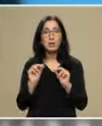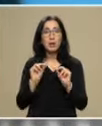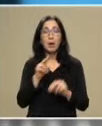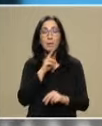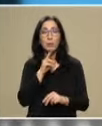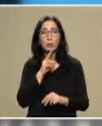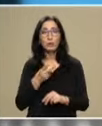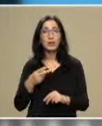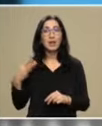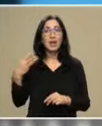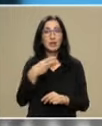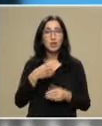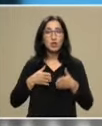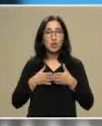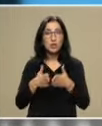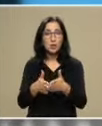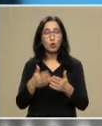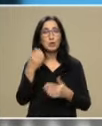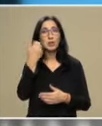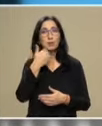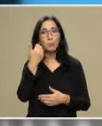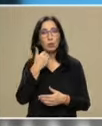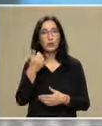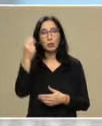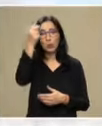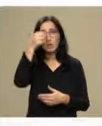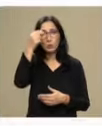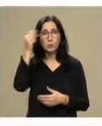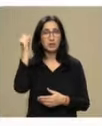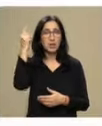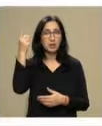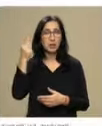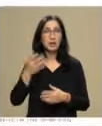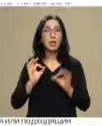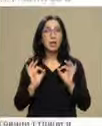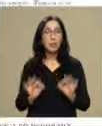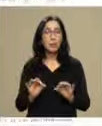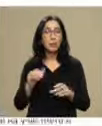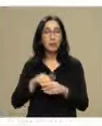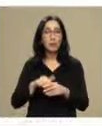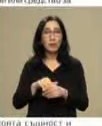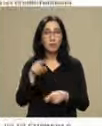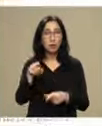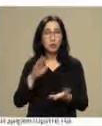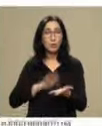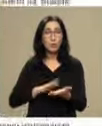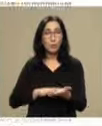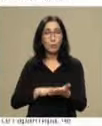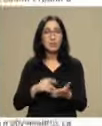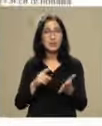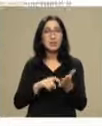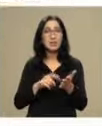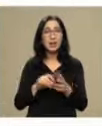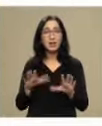преподавателите, етични насоки за използване на изкуствения интелект. Именно в този документ се засягат